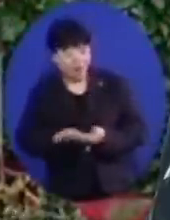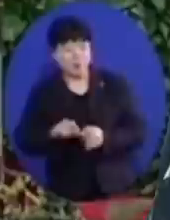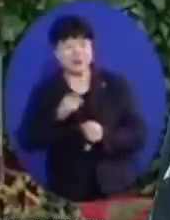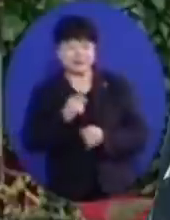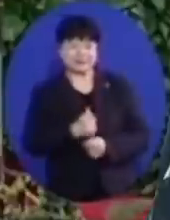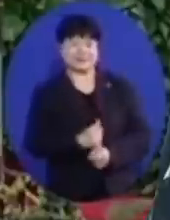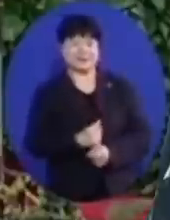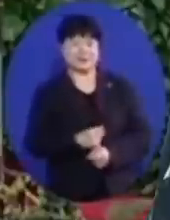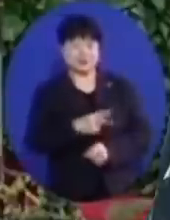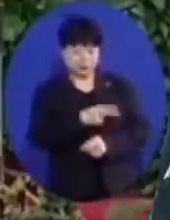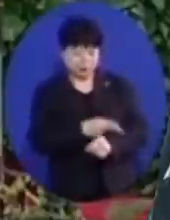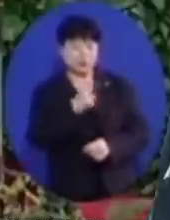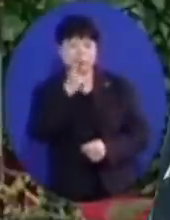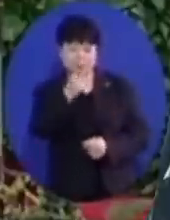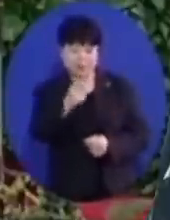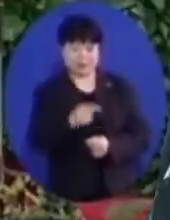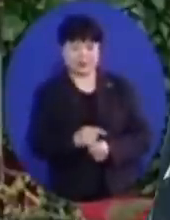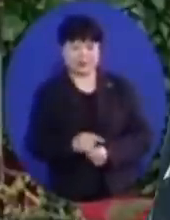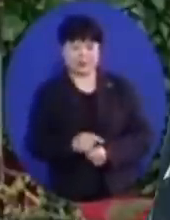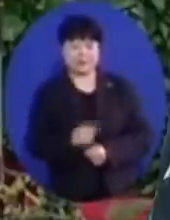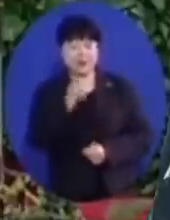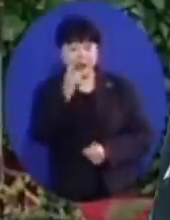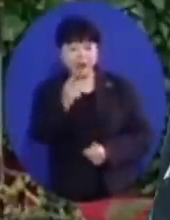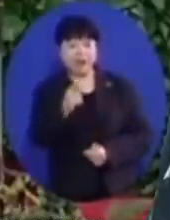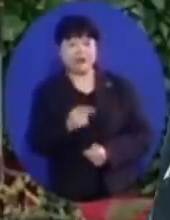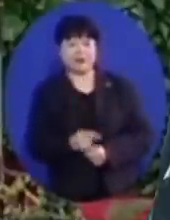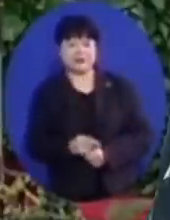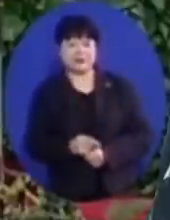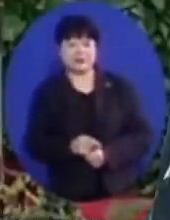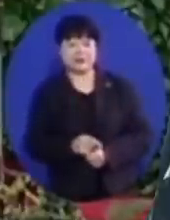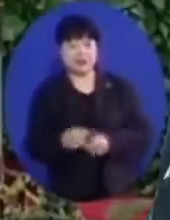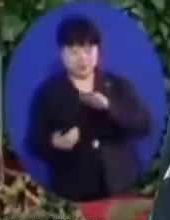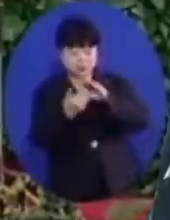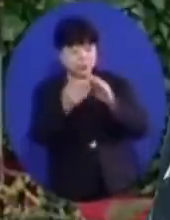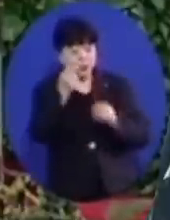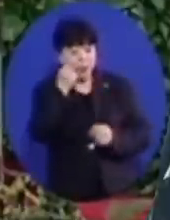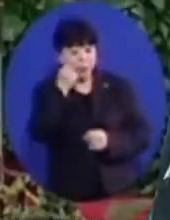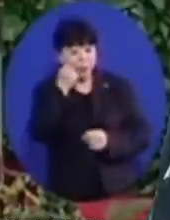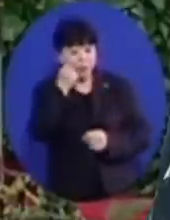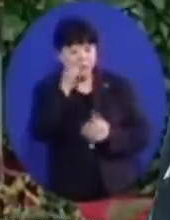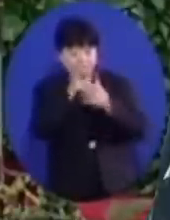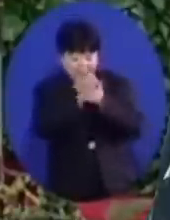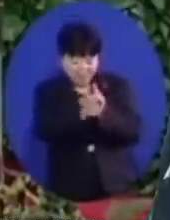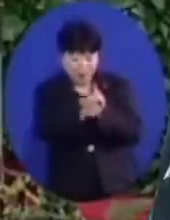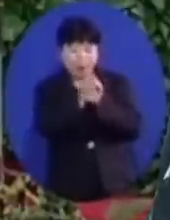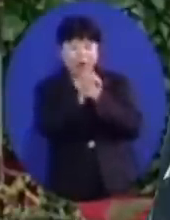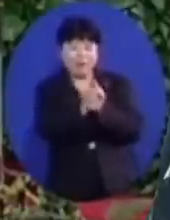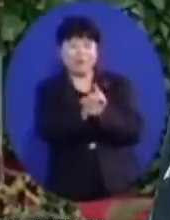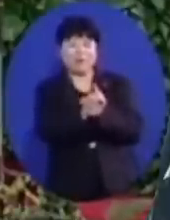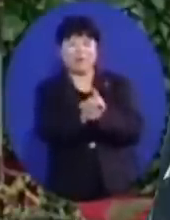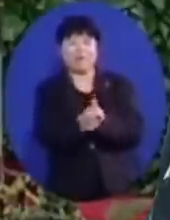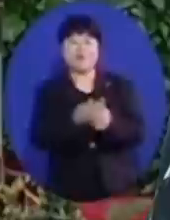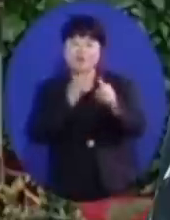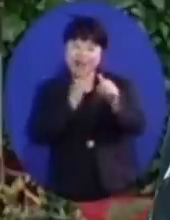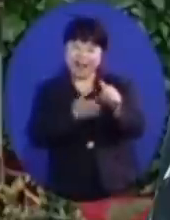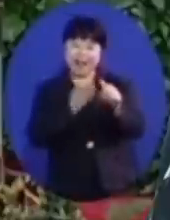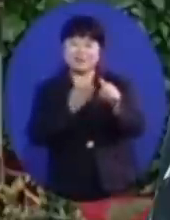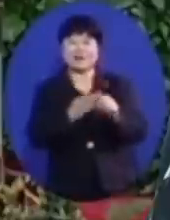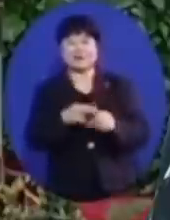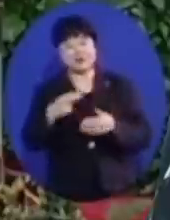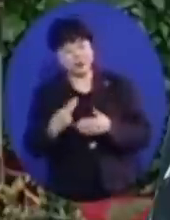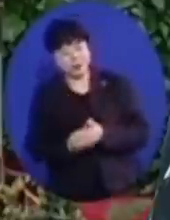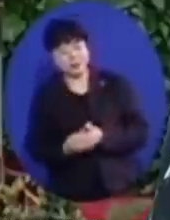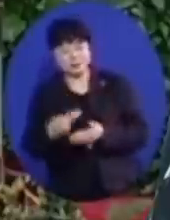정성과 온유와 절정인 것입니다 이것도 단번에 맺어지지 않습니다 기도하고 또 간구하고